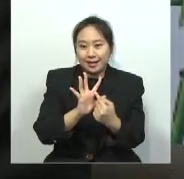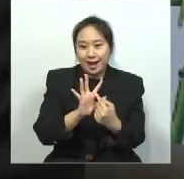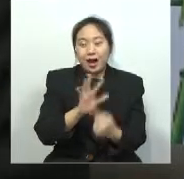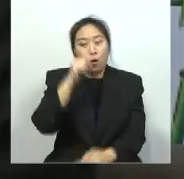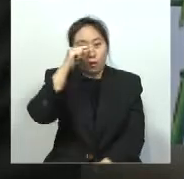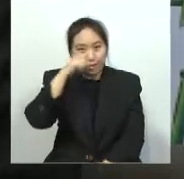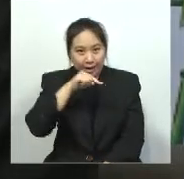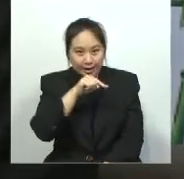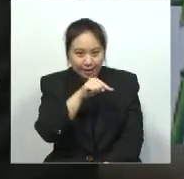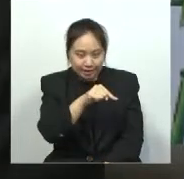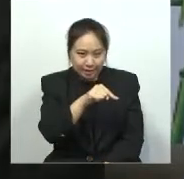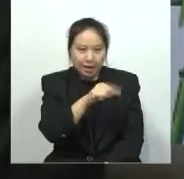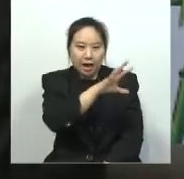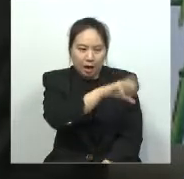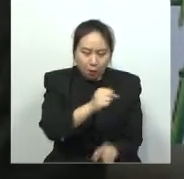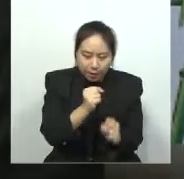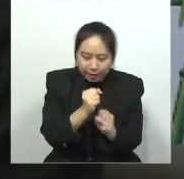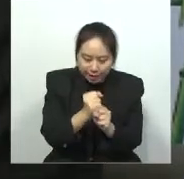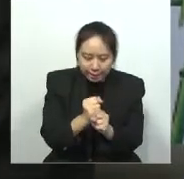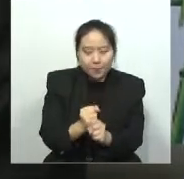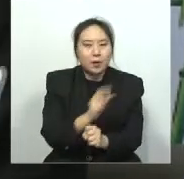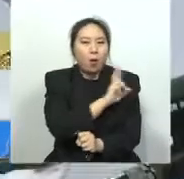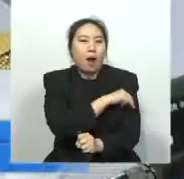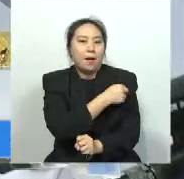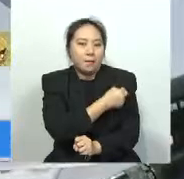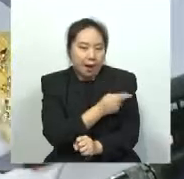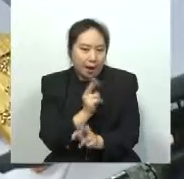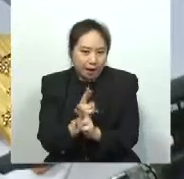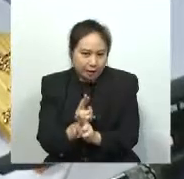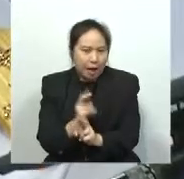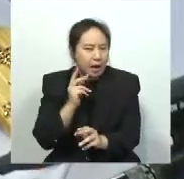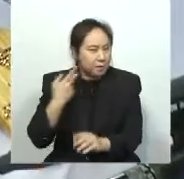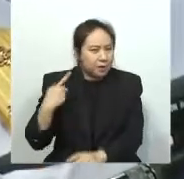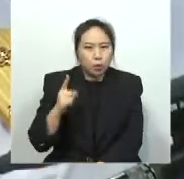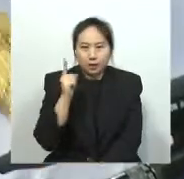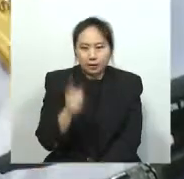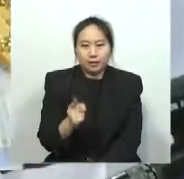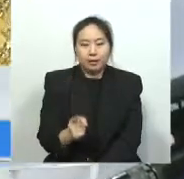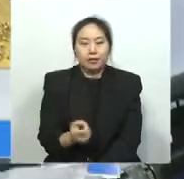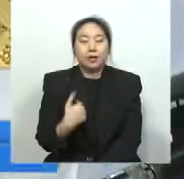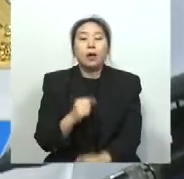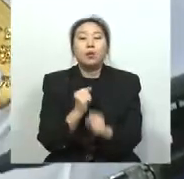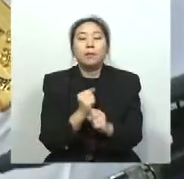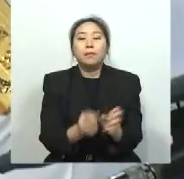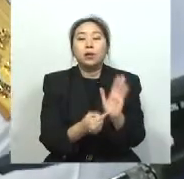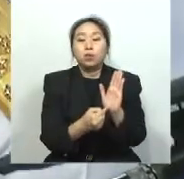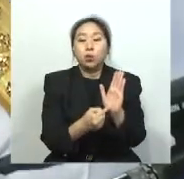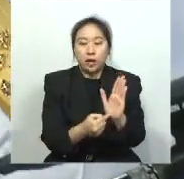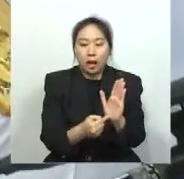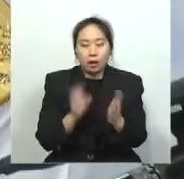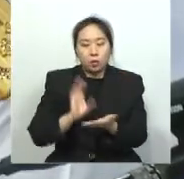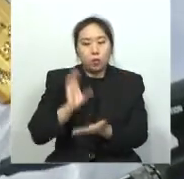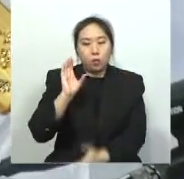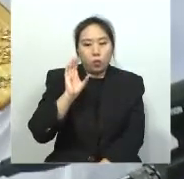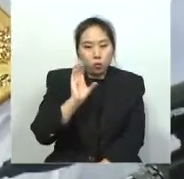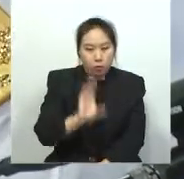สามารถนำมาใช้ประโยชน์ทางการแพทย์ได้อย่างแท้จริง เรามีการทำเพื่อให้เป็นต้นแบบนะฮะเรามีการลงทุนในเรื่อง